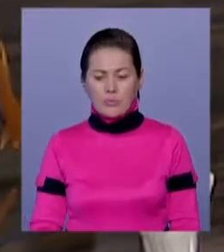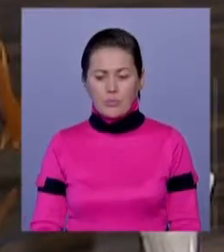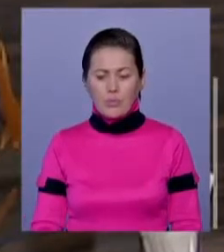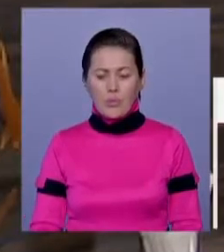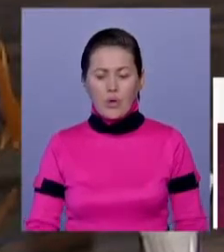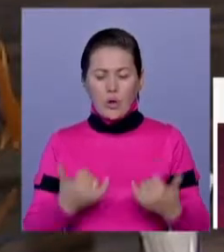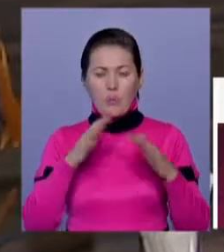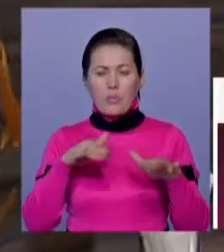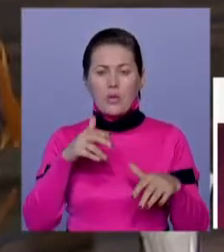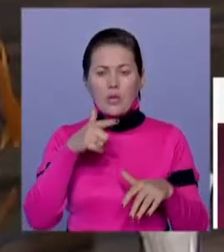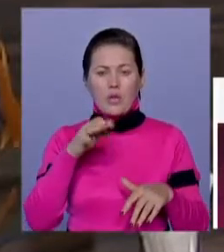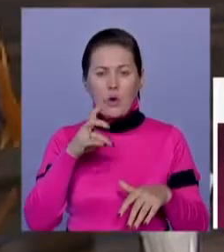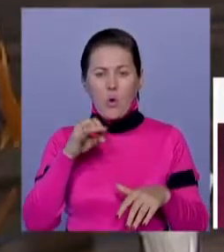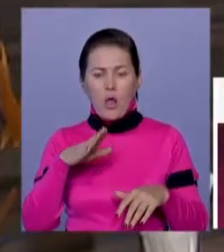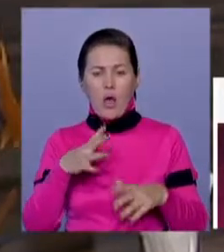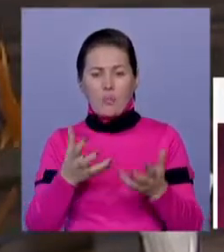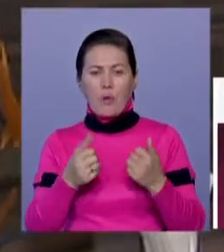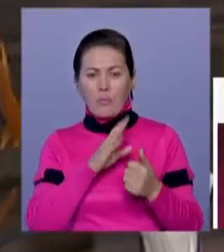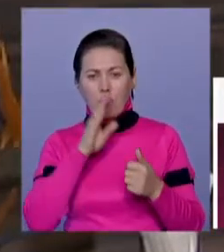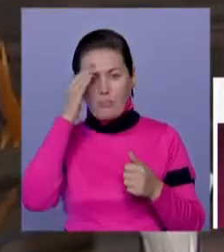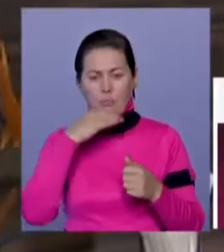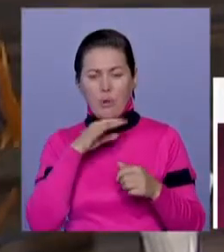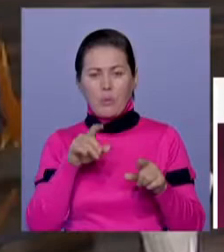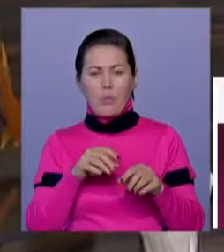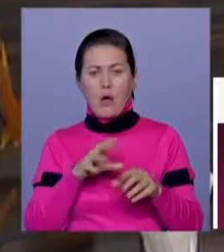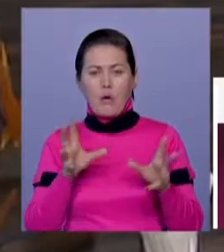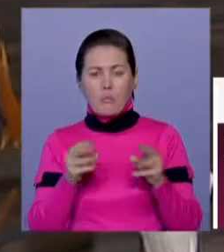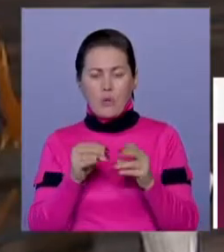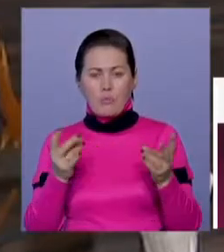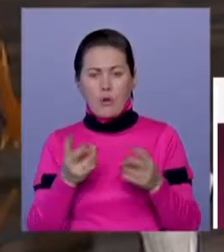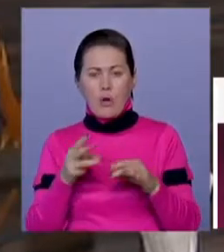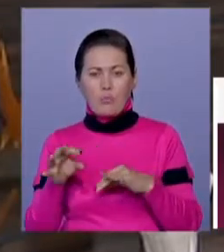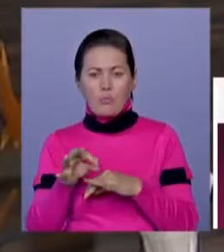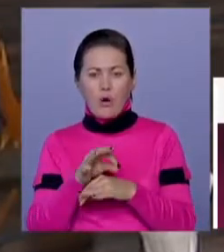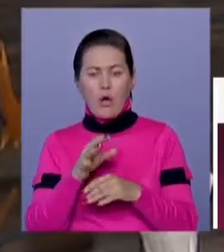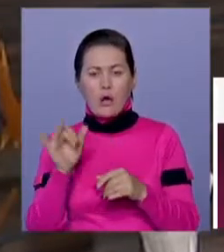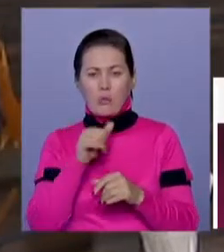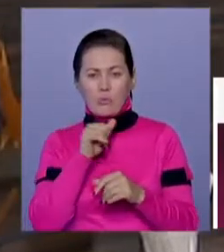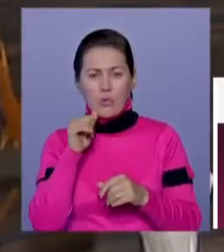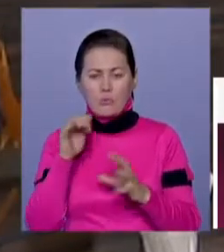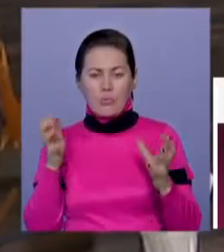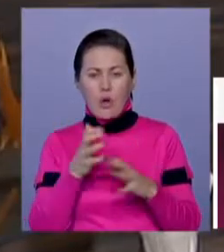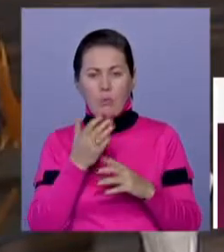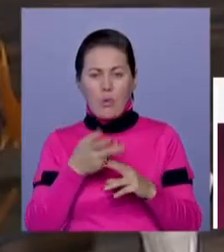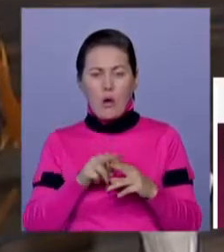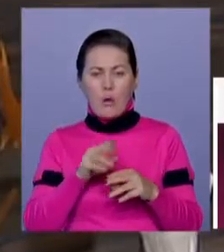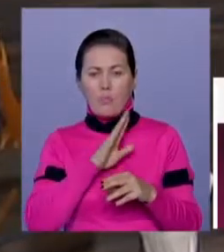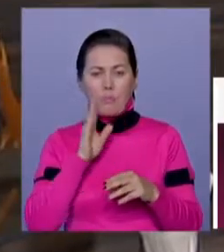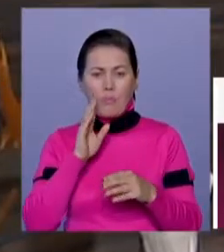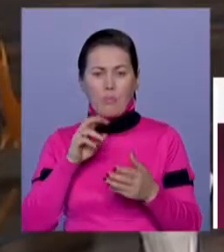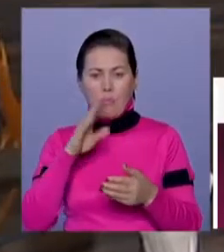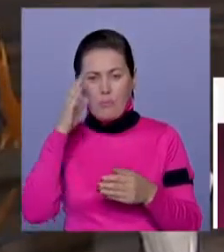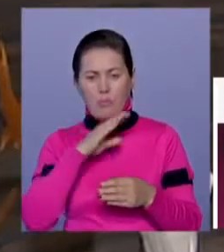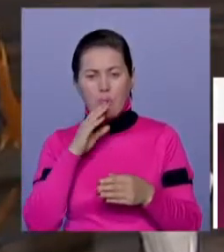Қазір балалар гинекологтың қабылдауына ата-анасымен немесе қамқоршысымен келуі тиіс. Бұл жағдайда құпиялық сақталмайды. Балалар ата-анасынан